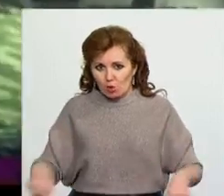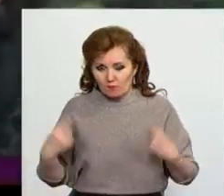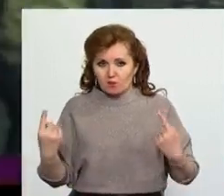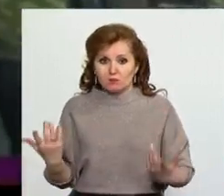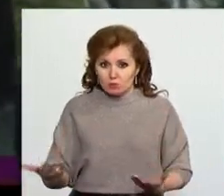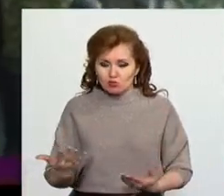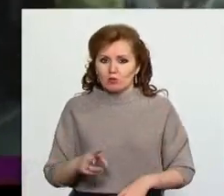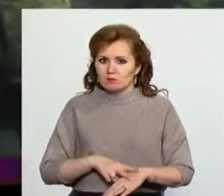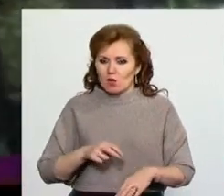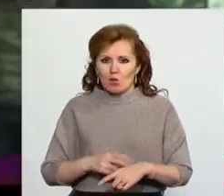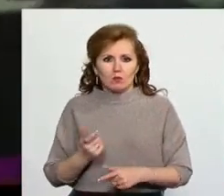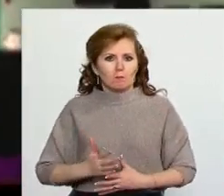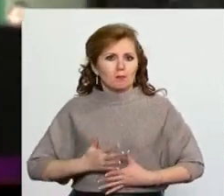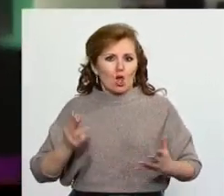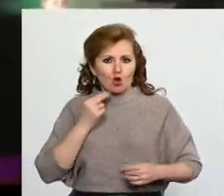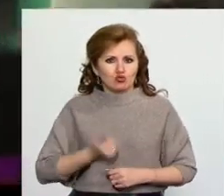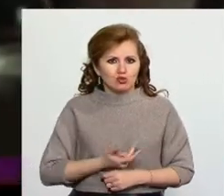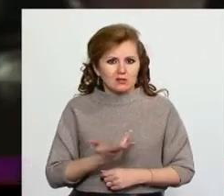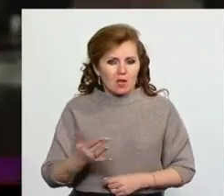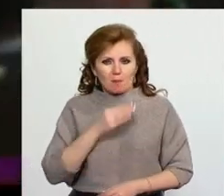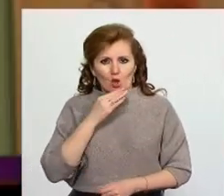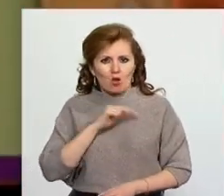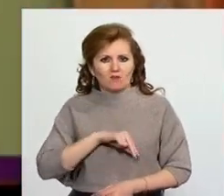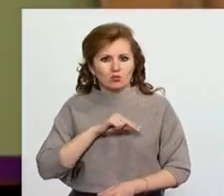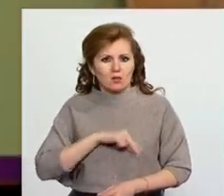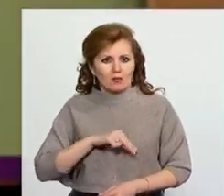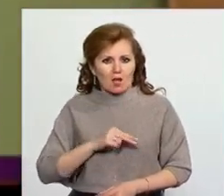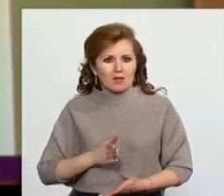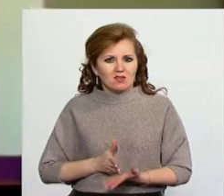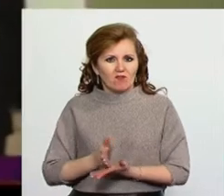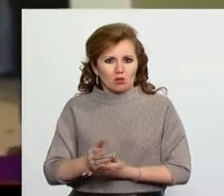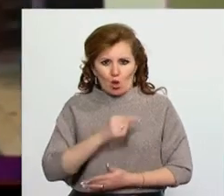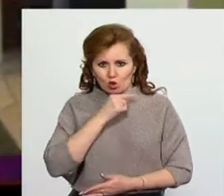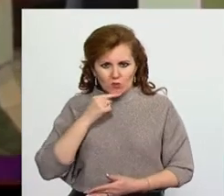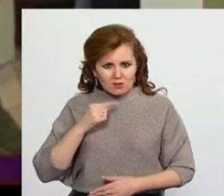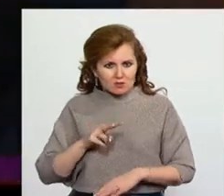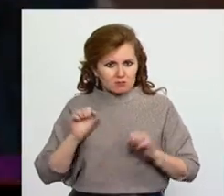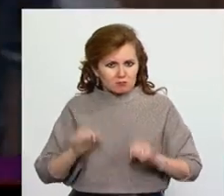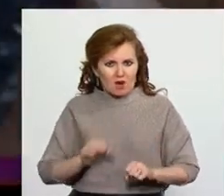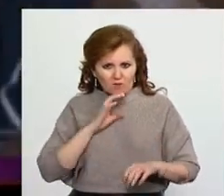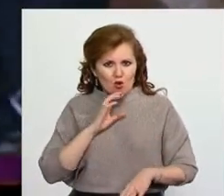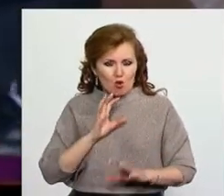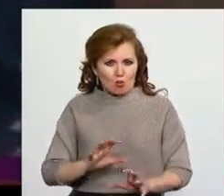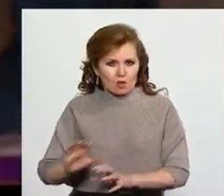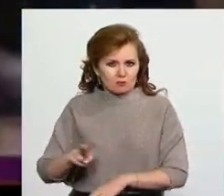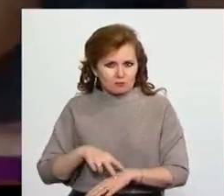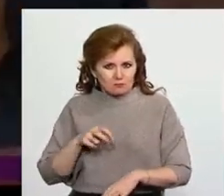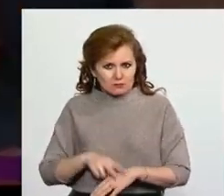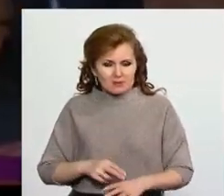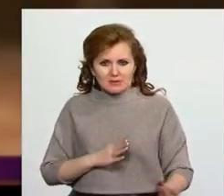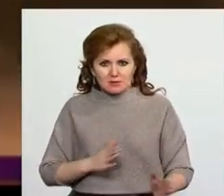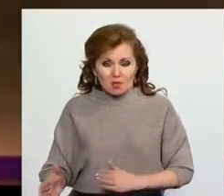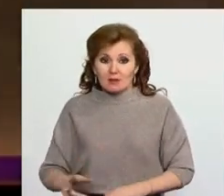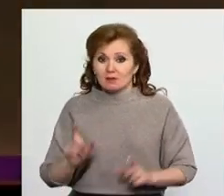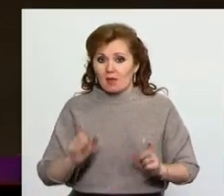и многофункциональным звеном российской правоохранительной системы. По результатам работы каждого конкретного сотрудника МВД